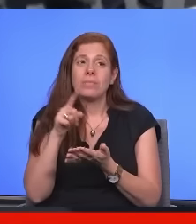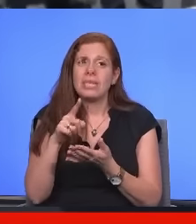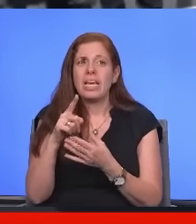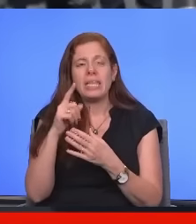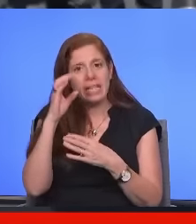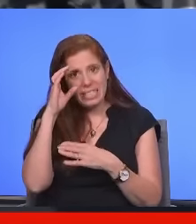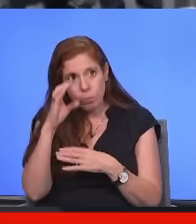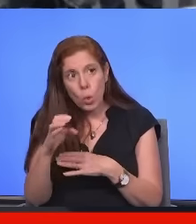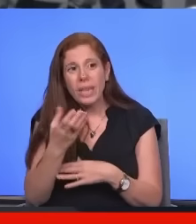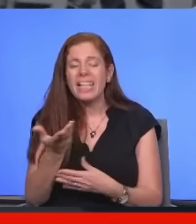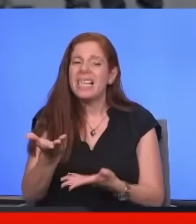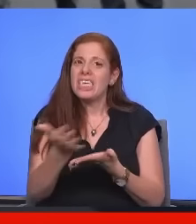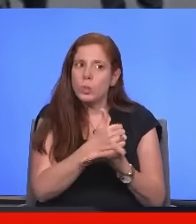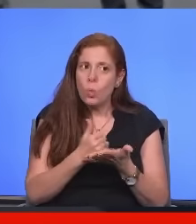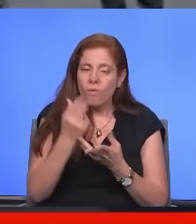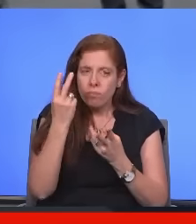intelligence,